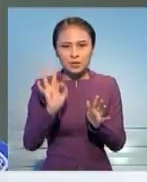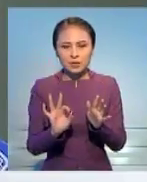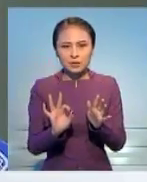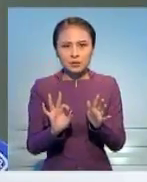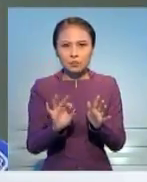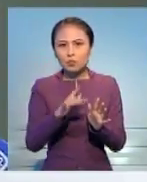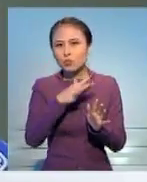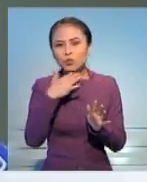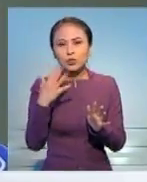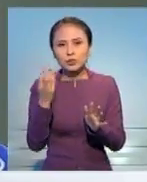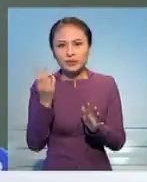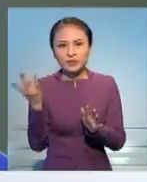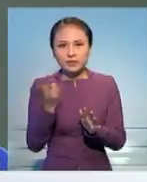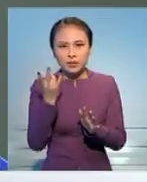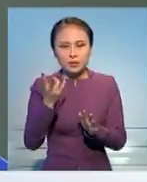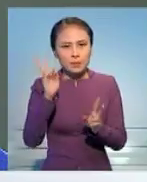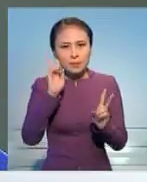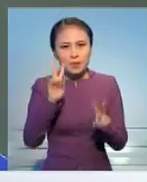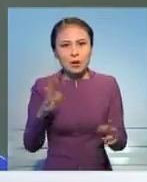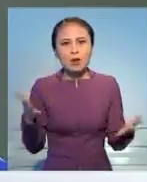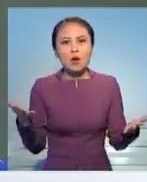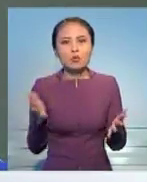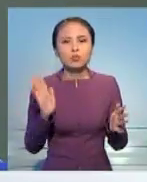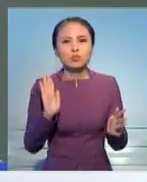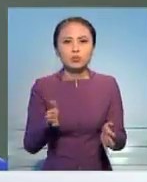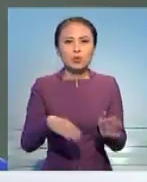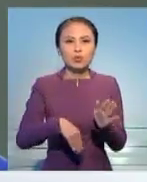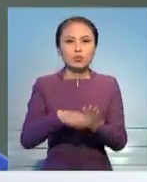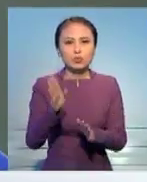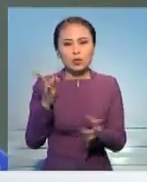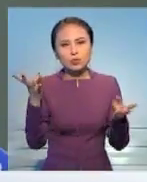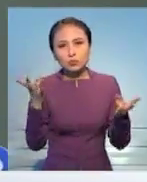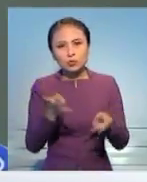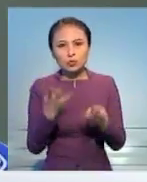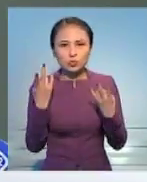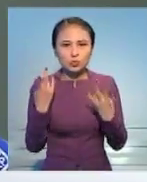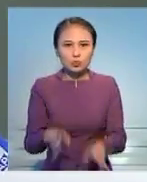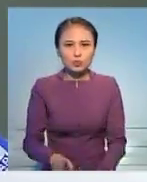дейінгі бөлігі әлі күнге дейін белгісіз, қандай мамандықтар пайда керек болуы мүмкін екендігі.